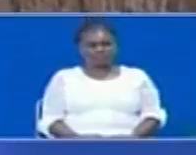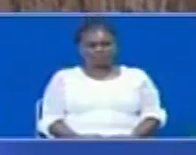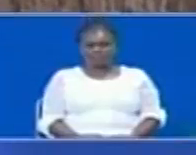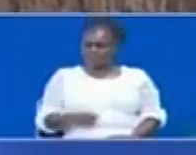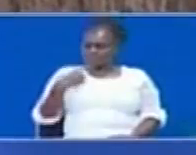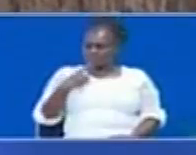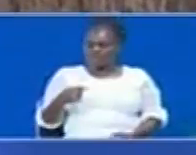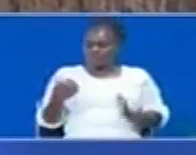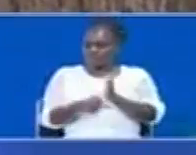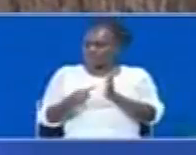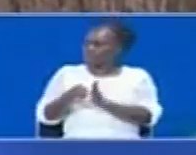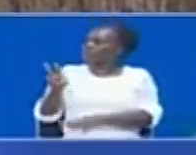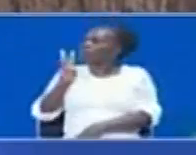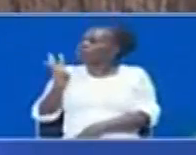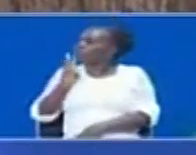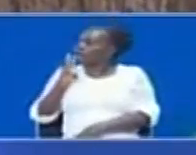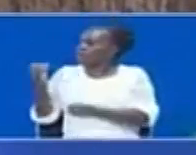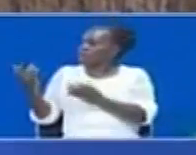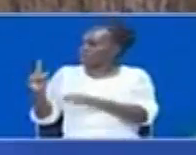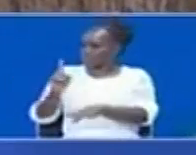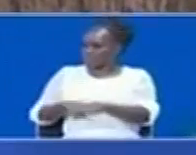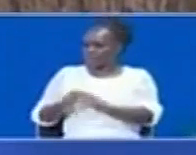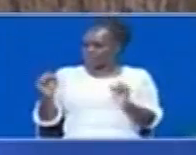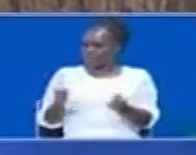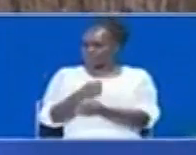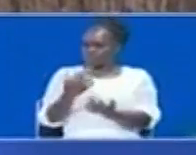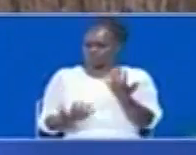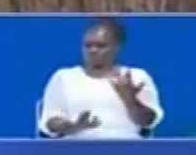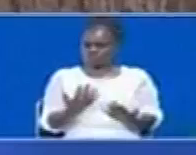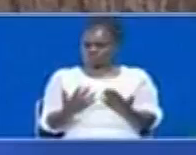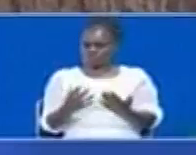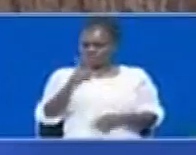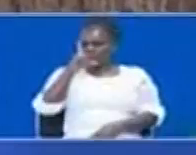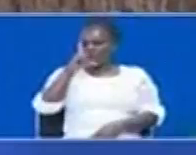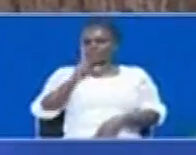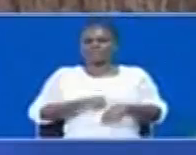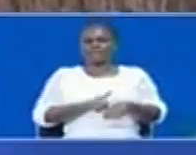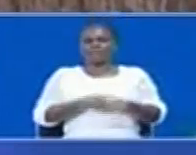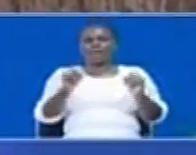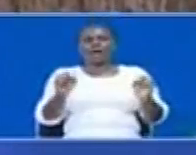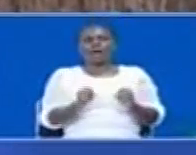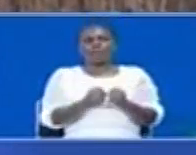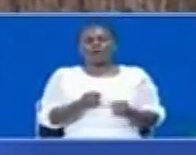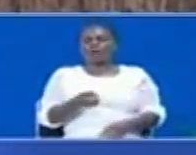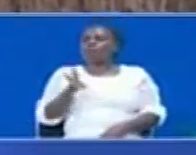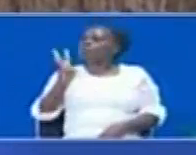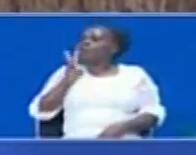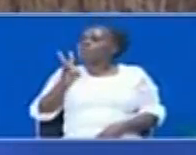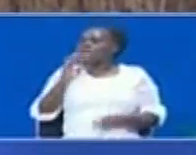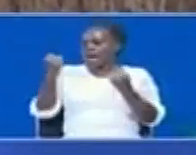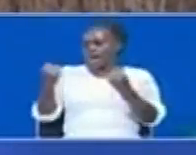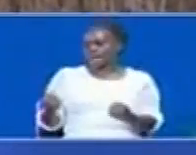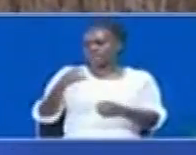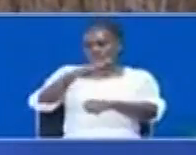Nasema kwa sababu ya shida ya maji, mara mingi hatuwezi piga chakula ya mchana. Kwa sababu unakuta maji ni shida kupata, na pia